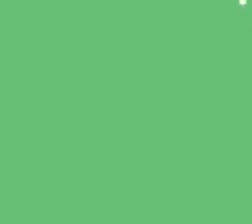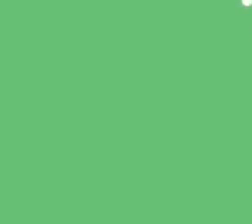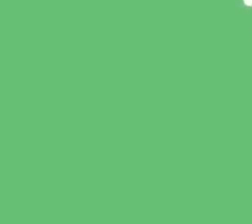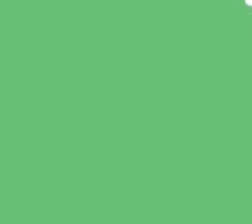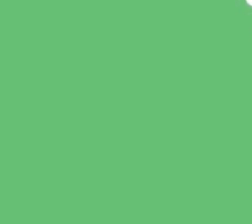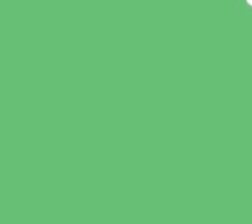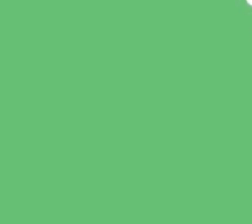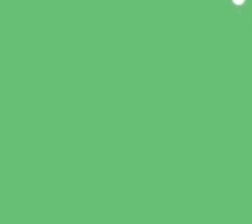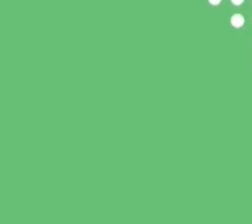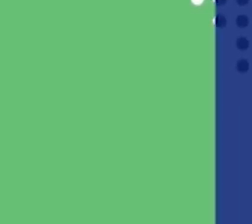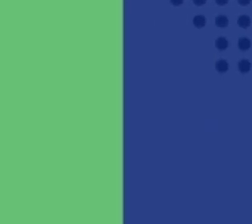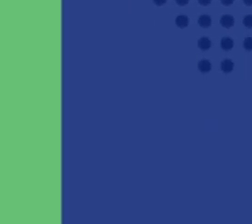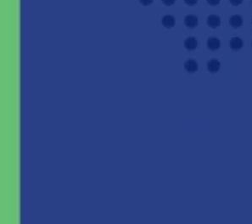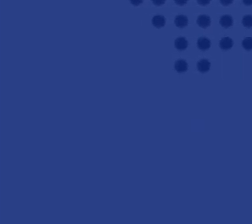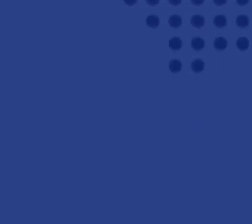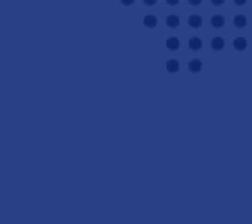Музика